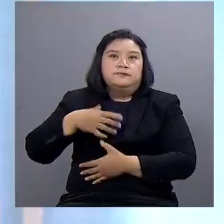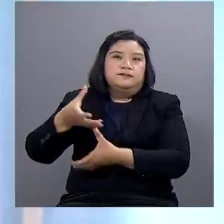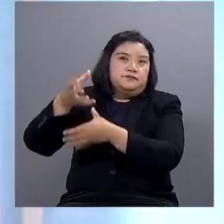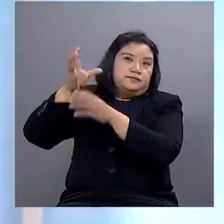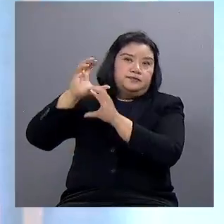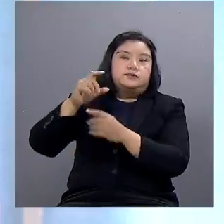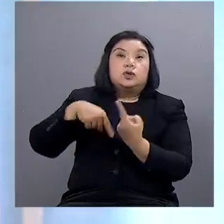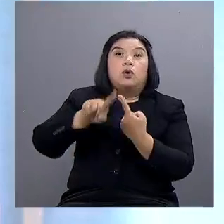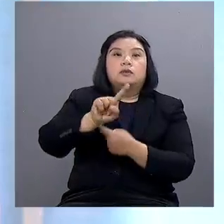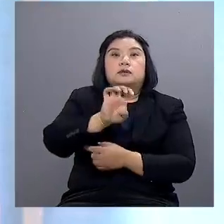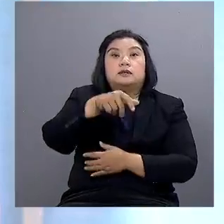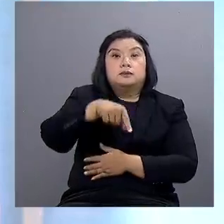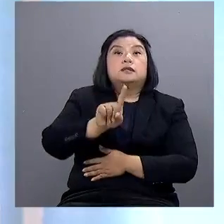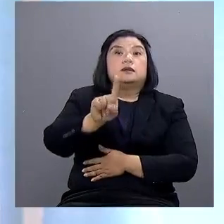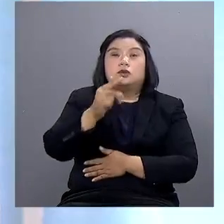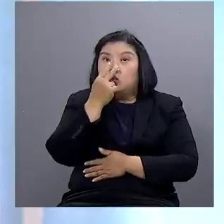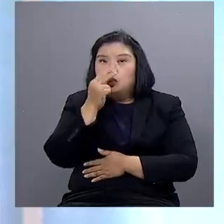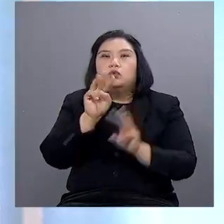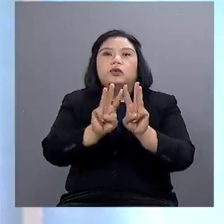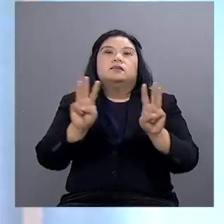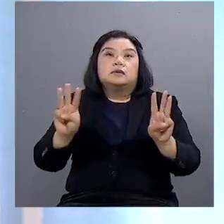ามารถไปดูได้ผ่านทางเว็บไซต์นะครับ